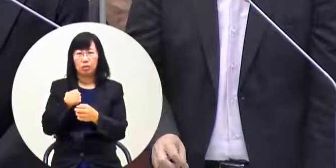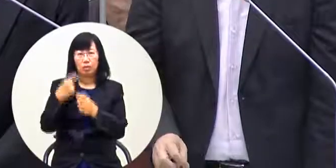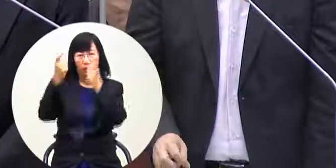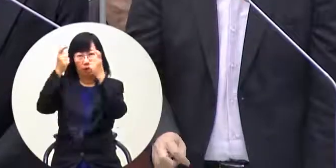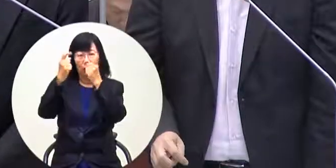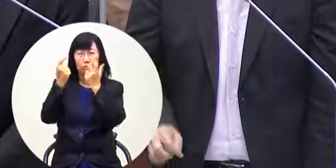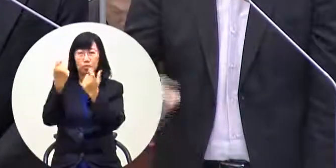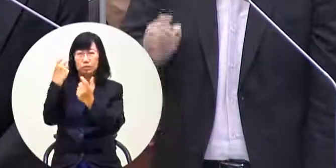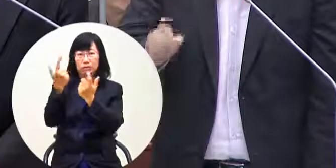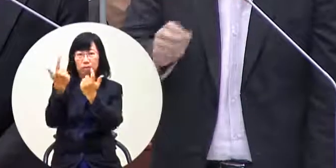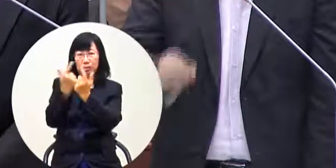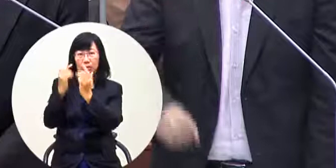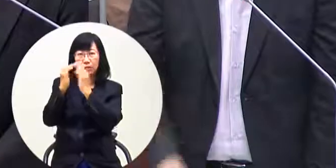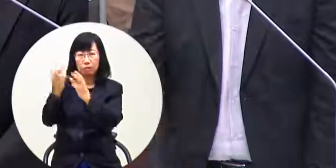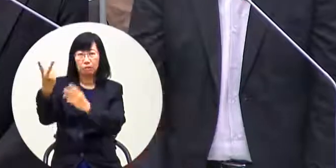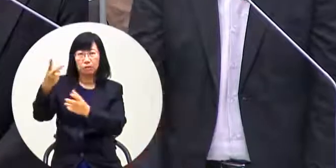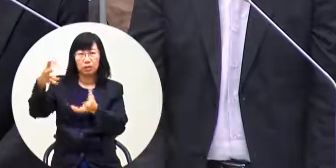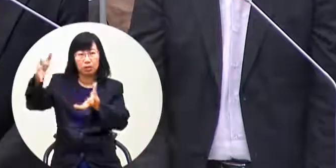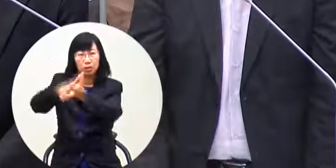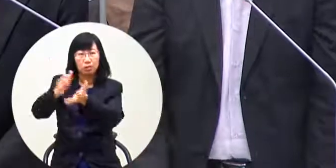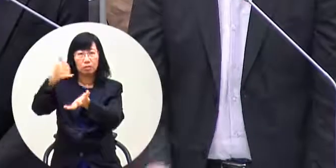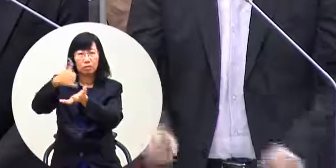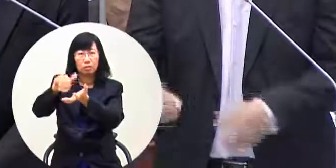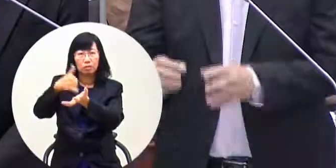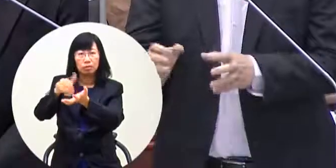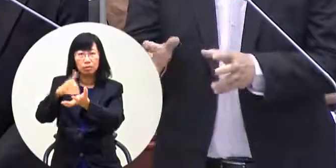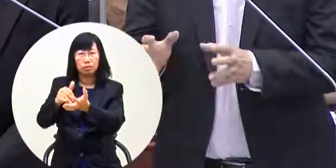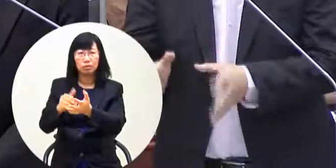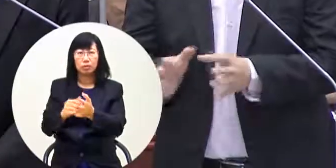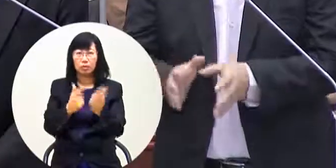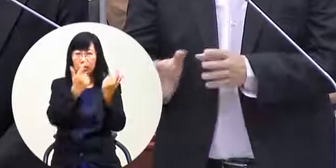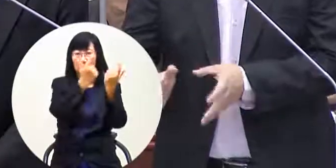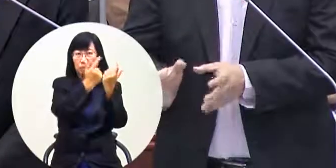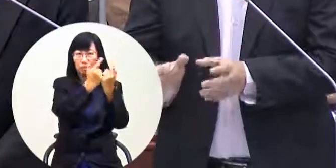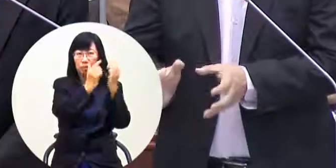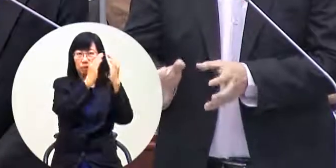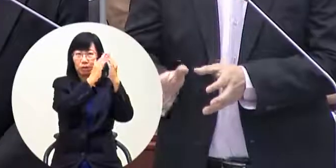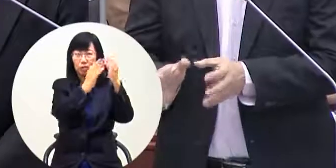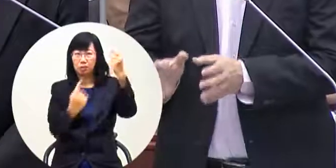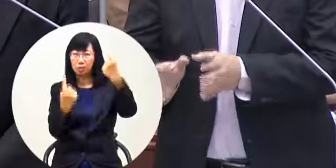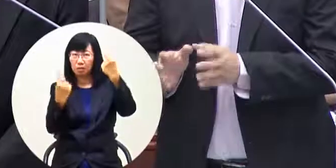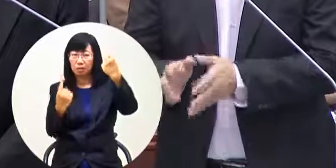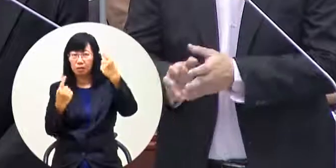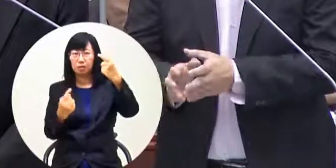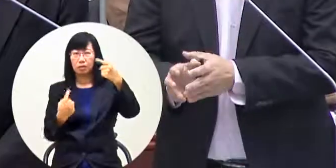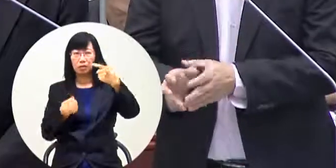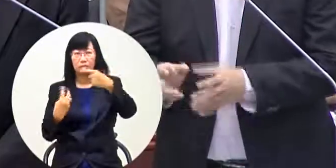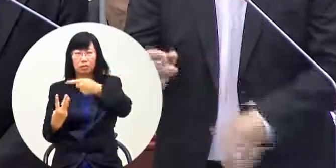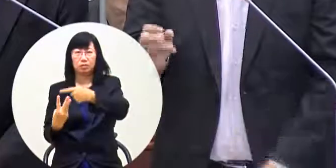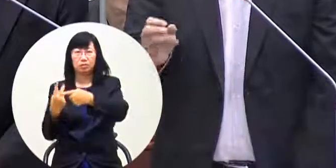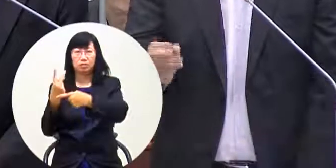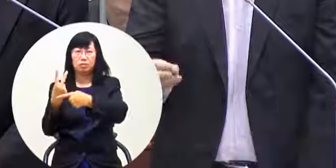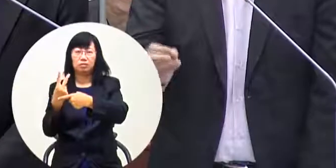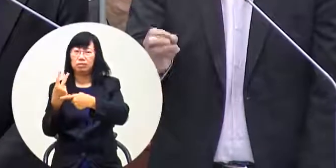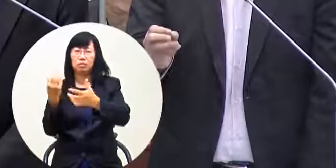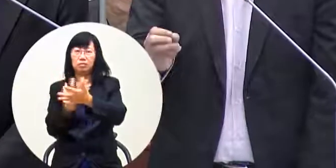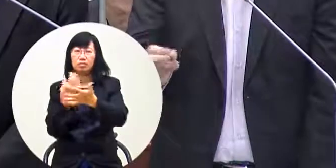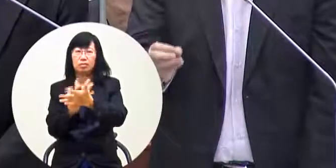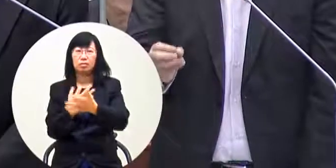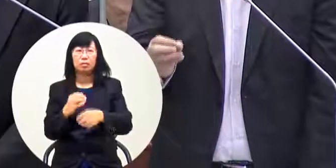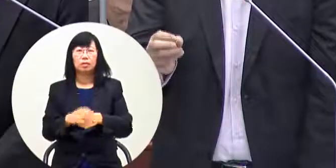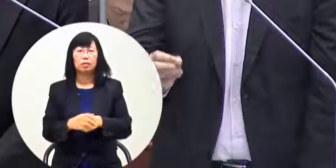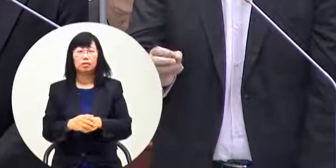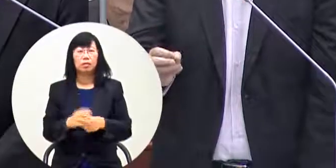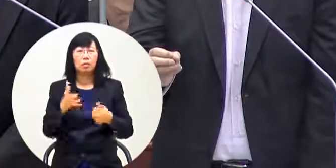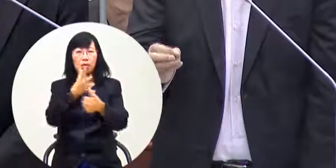个台北市的1/3。所以为什么我们一直讲说台湾的发展某种程度在首都圈已经